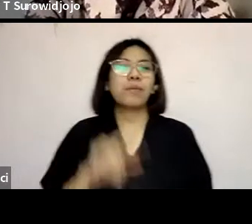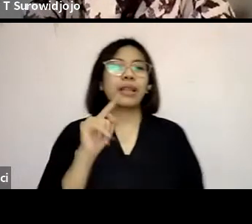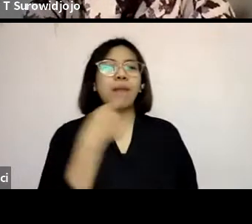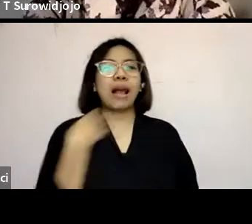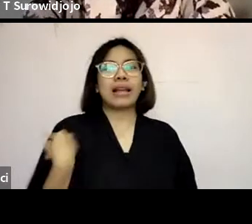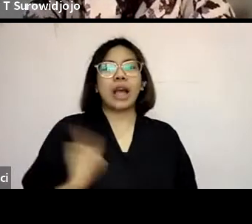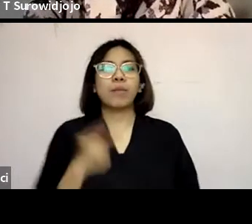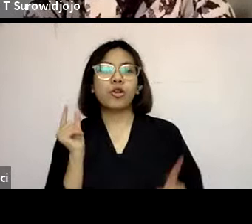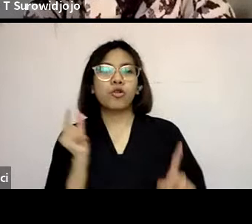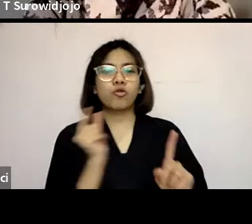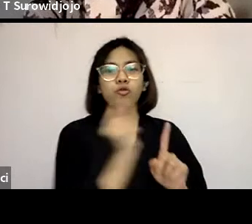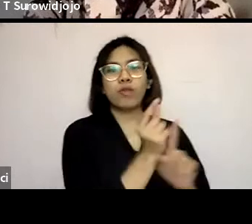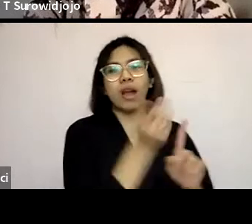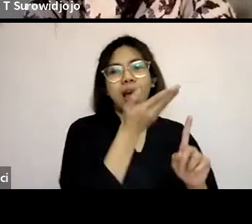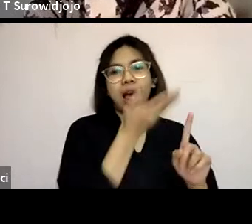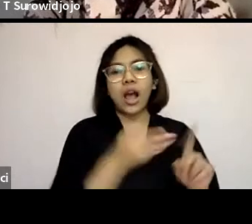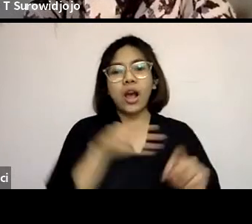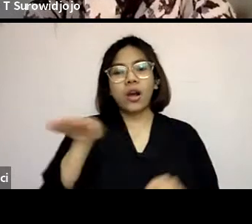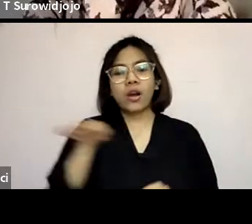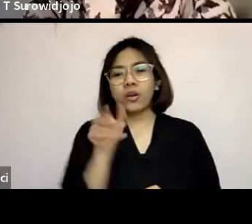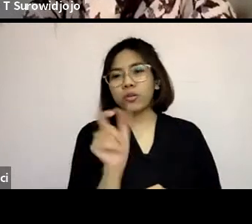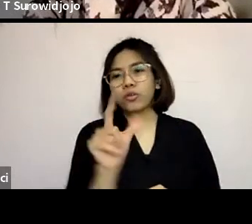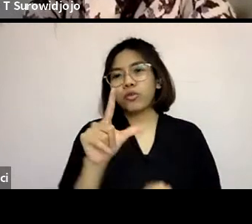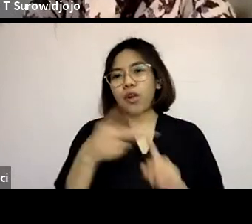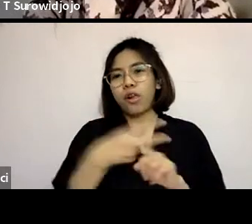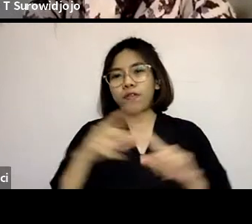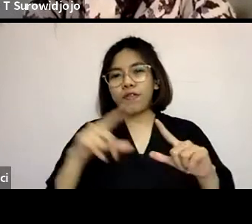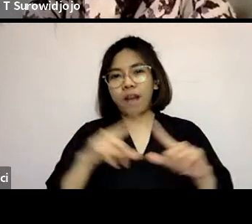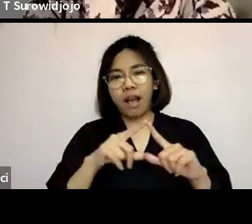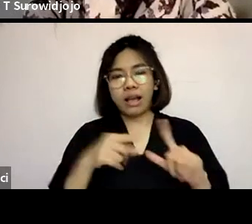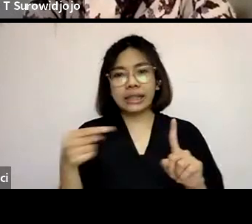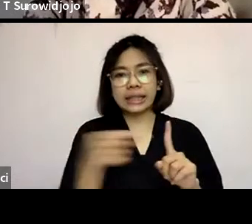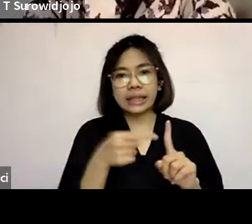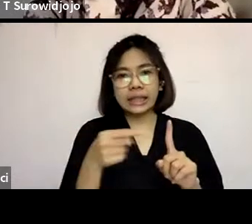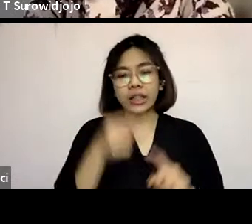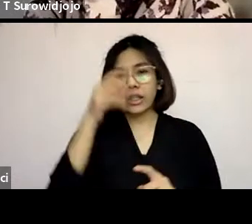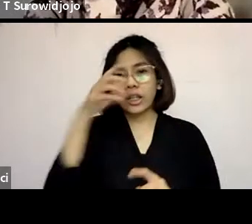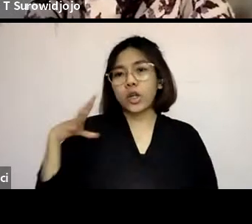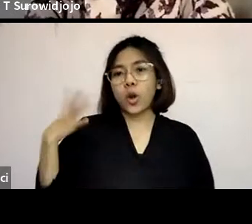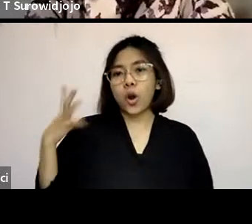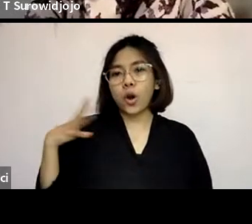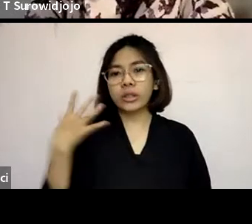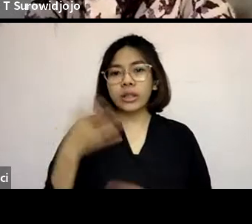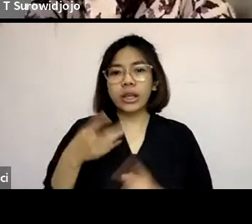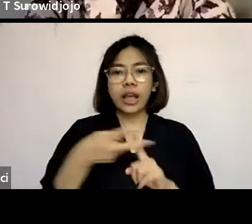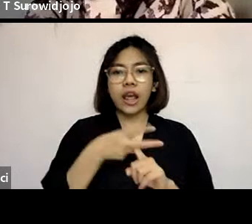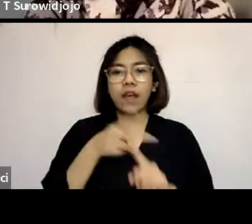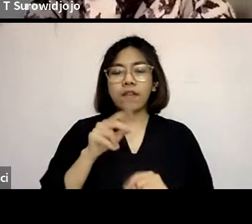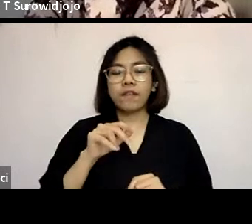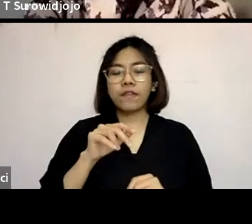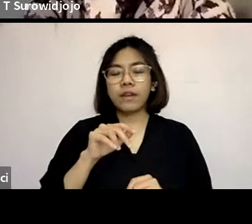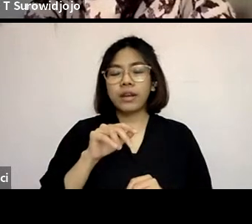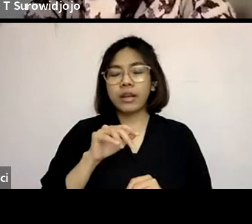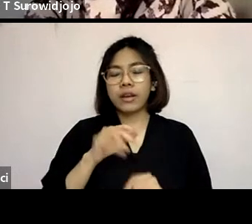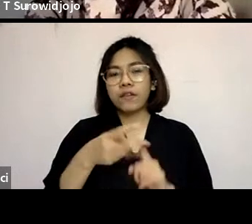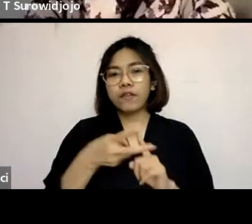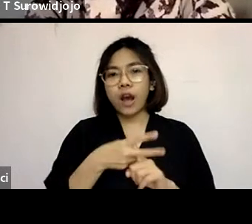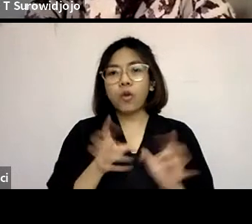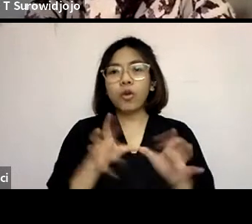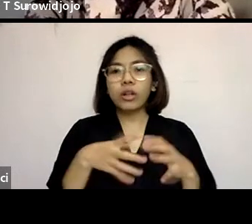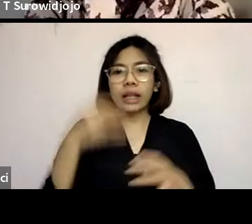dan jentera bazooka takia ini adalah pengajar di fakultas bahasa dan seni Universitas Negeri Semarang atau